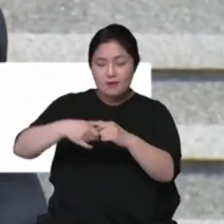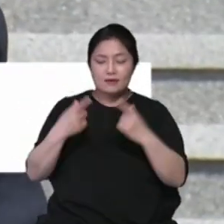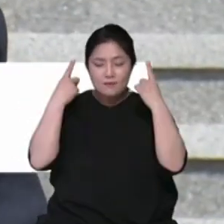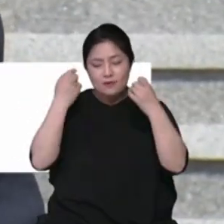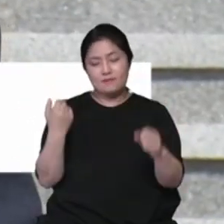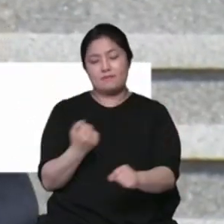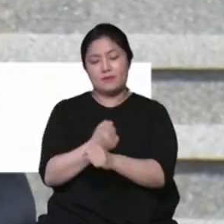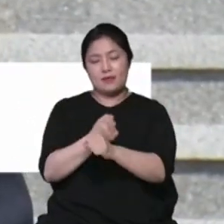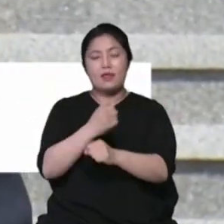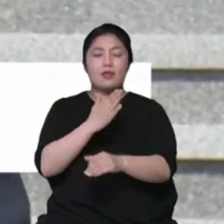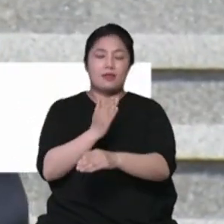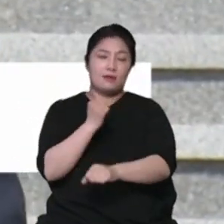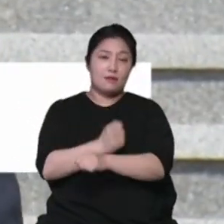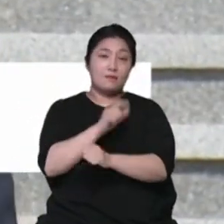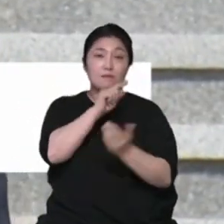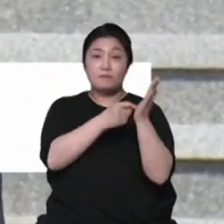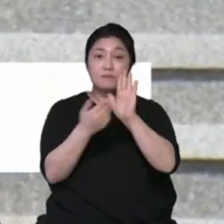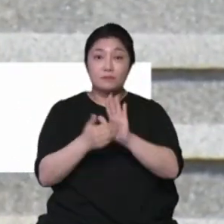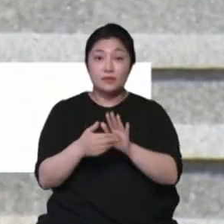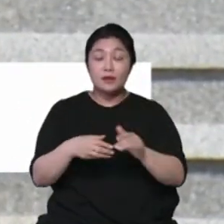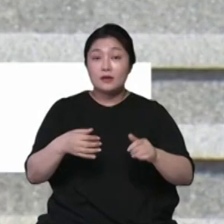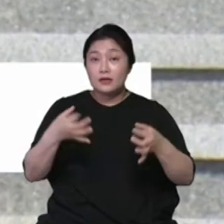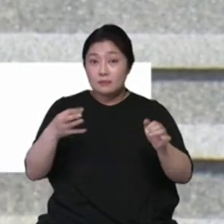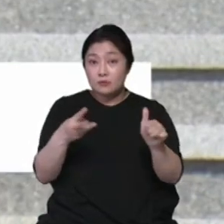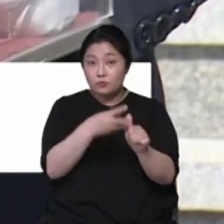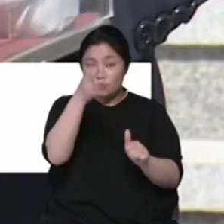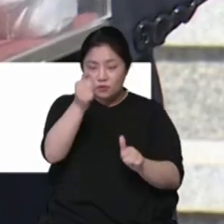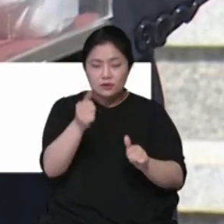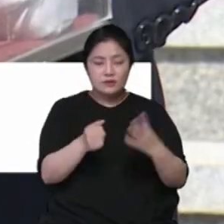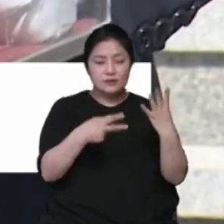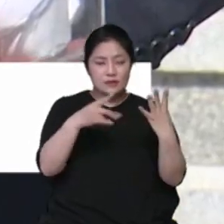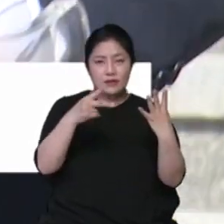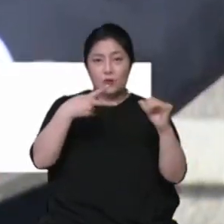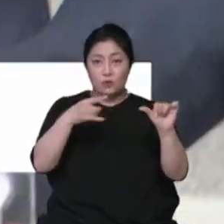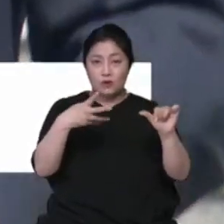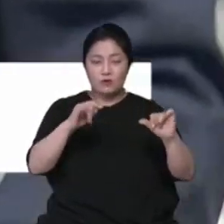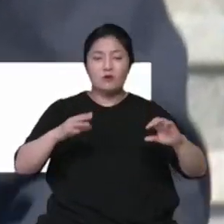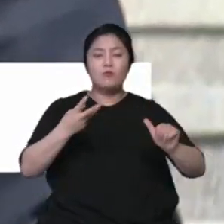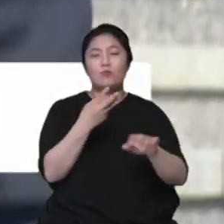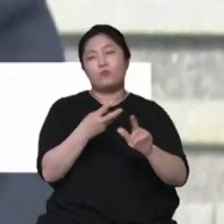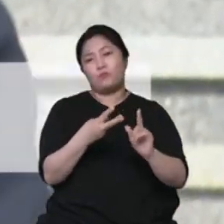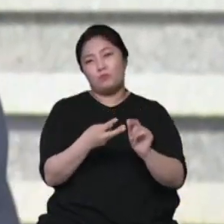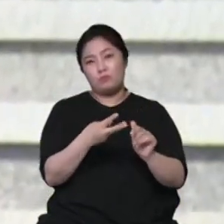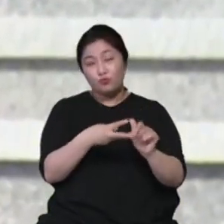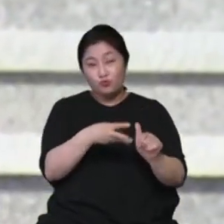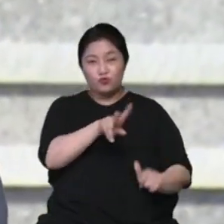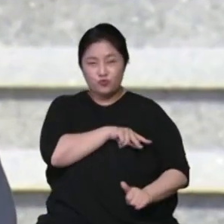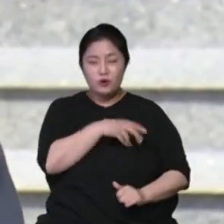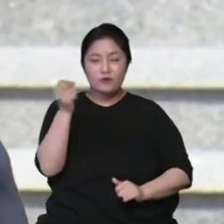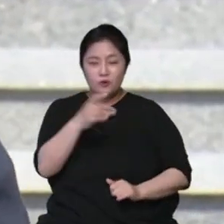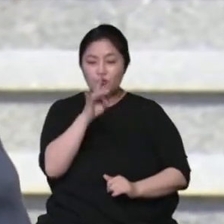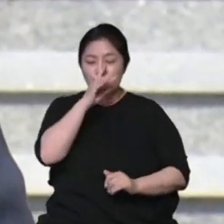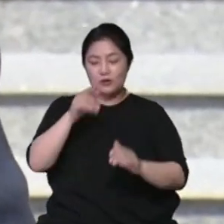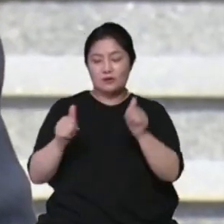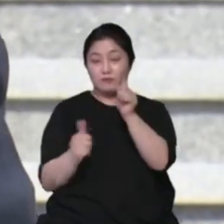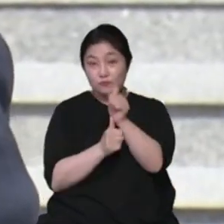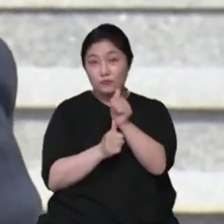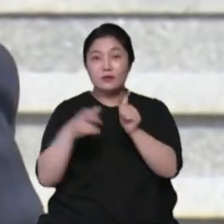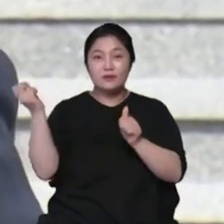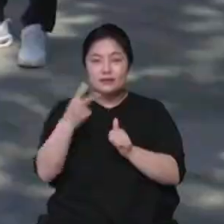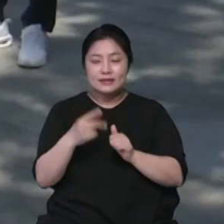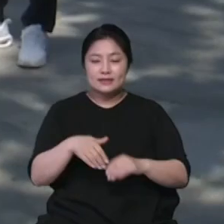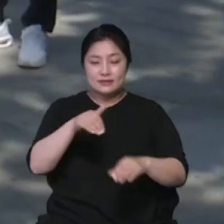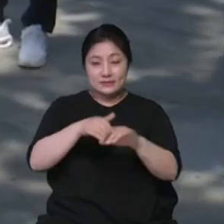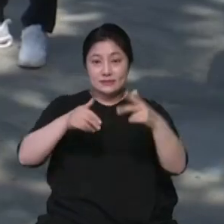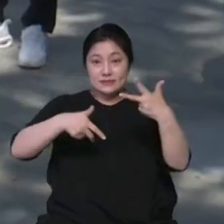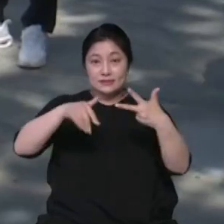등을 약속했습니다. 김 군수는 제3-4-5대 보성군 의회 의원과 더불어민주당 중앙당 부대변인